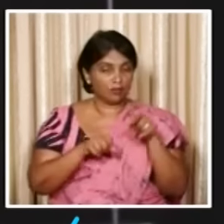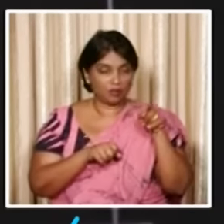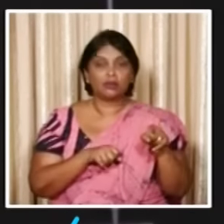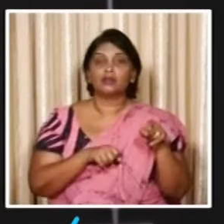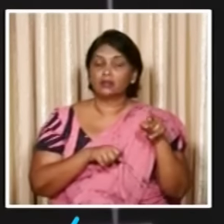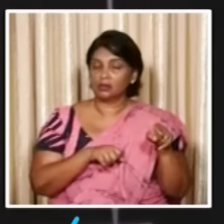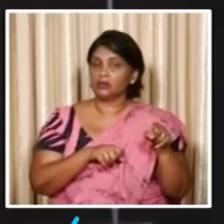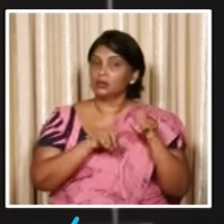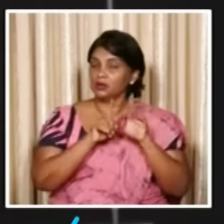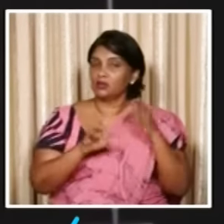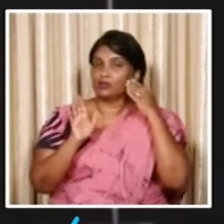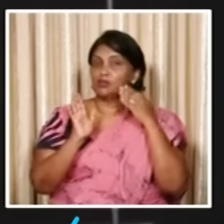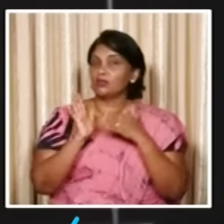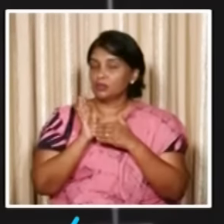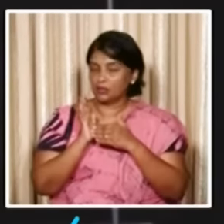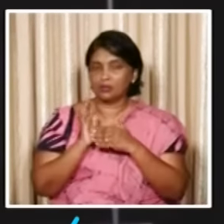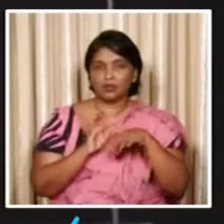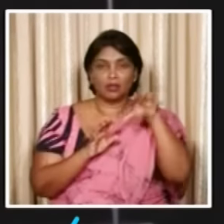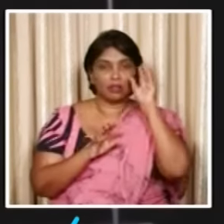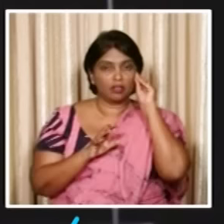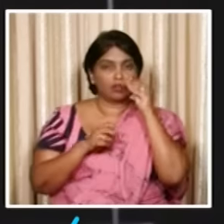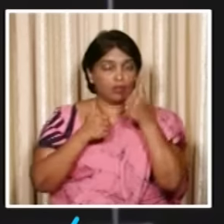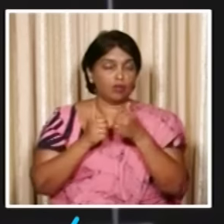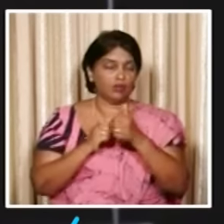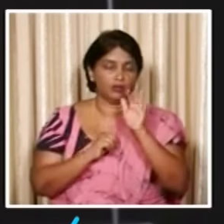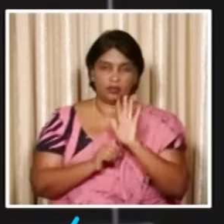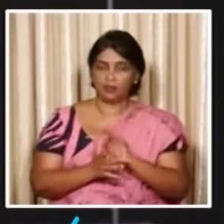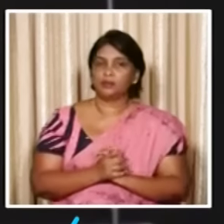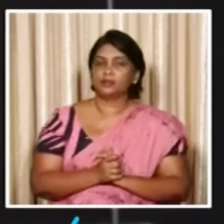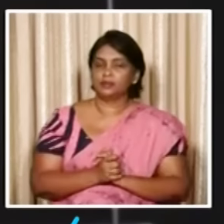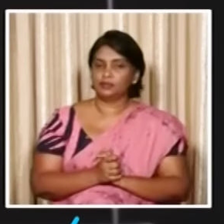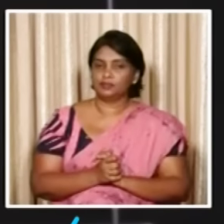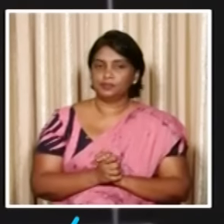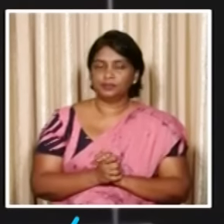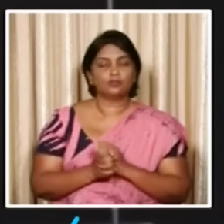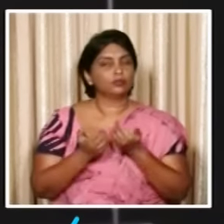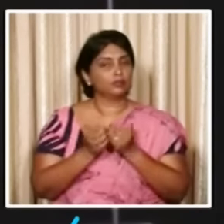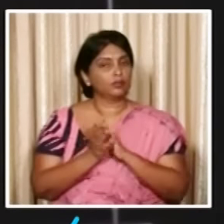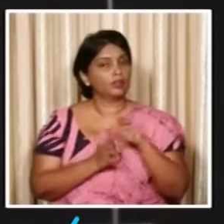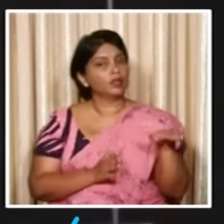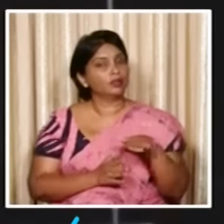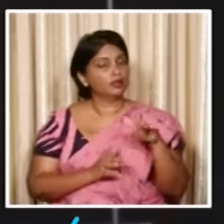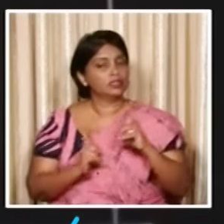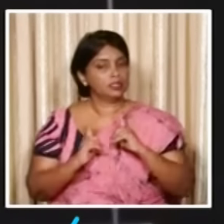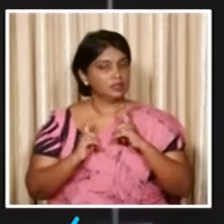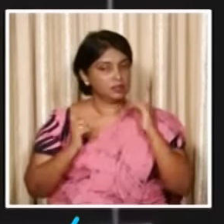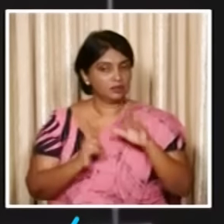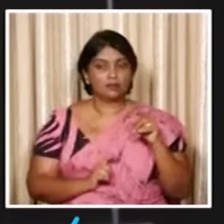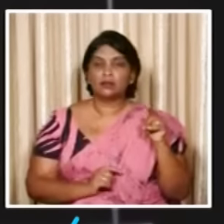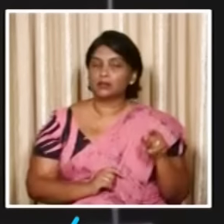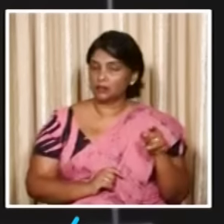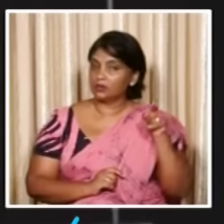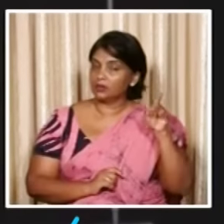வணங்குகின்ற உரிமை இல்லாத தன் மக்களை நேசிக்கின்ற உரிமை இல்லாமல் தன்னுடைய தேசத்திலே வாழுகின்ற உரிமை இல்லை என்றால் எவ்வாறு ஒரு நல்லிணக்கம்